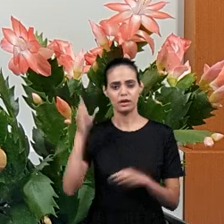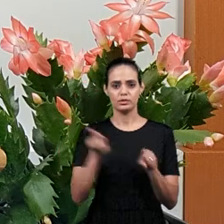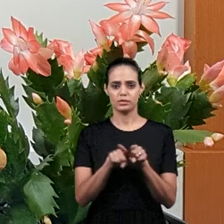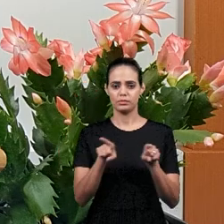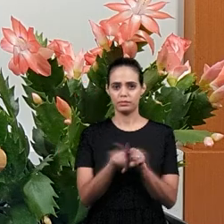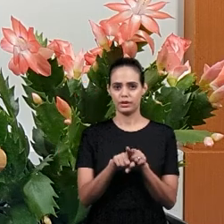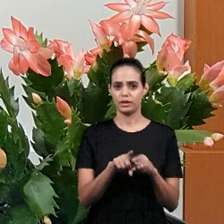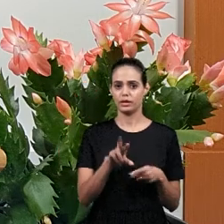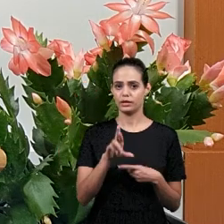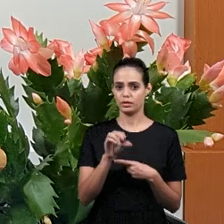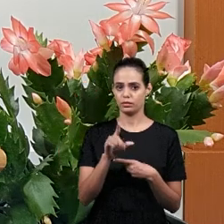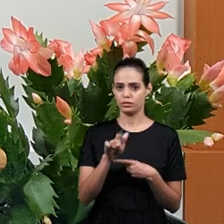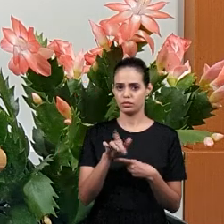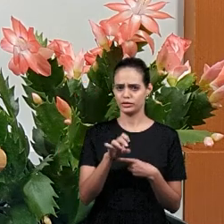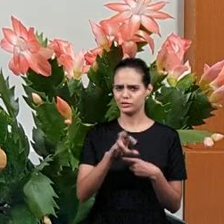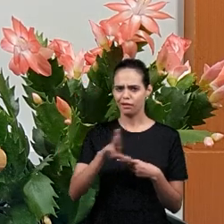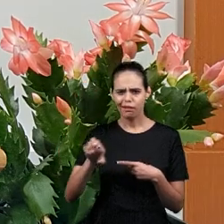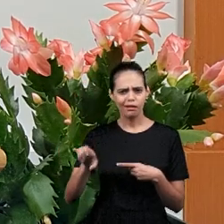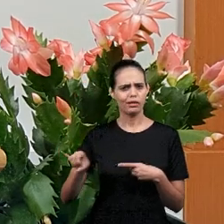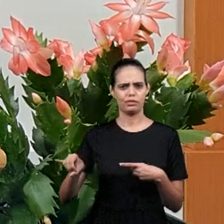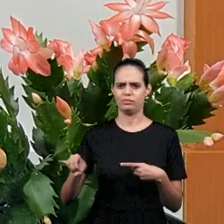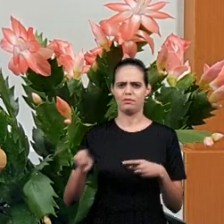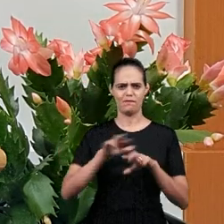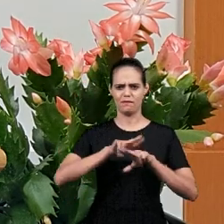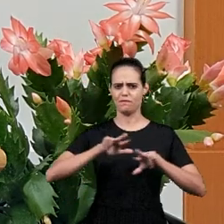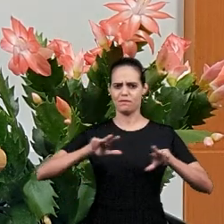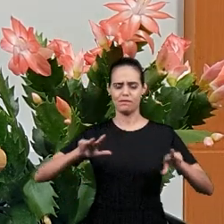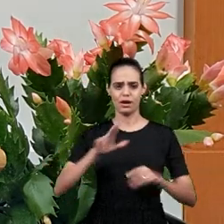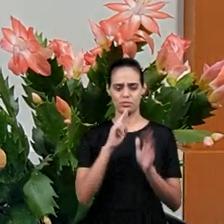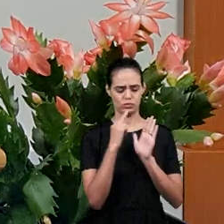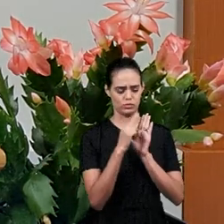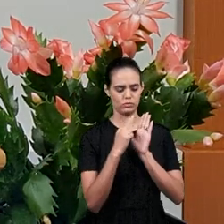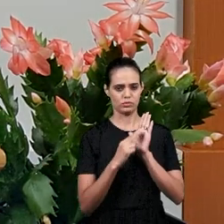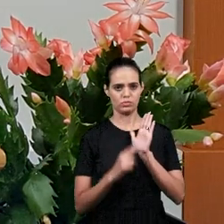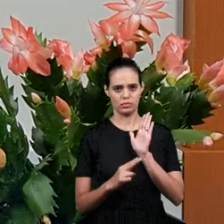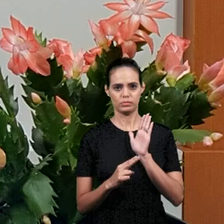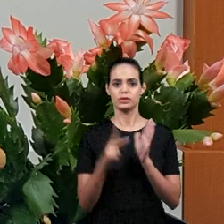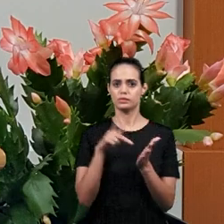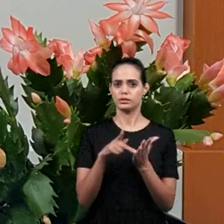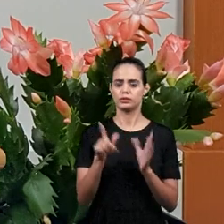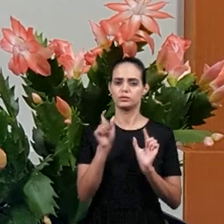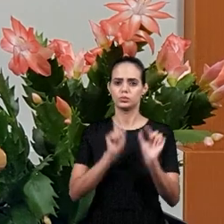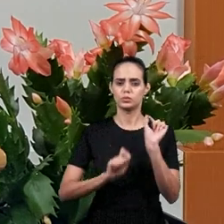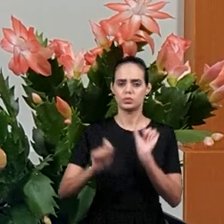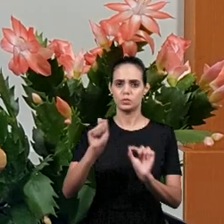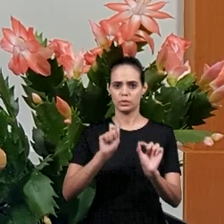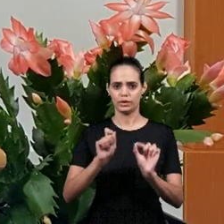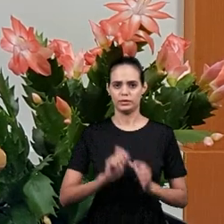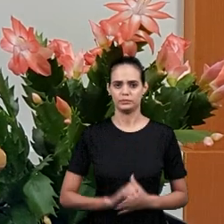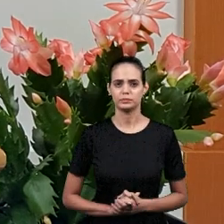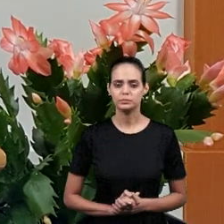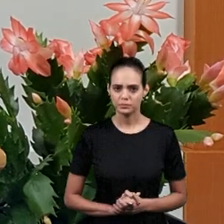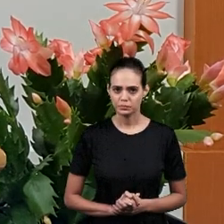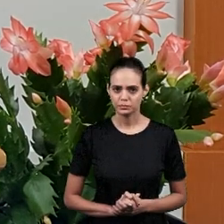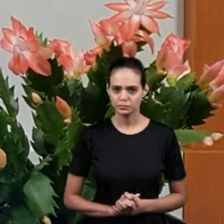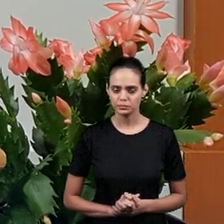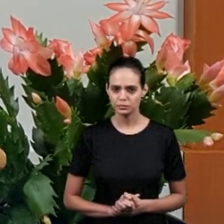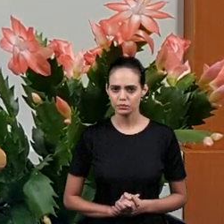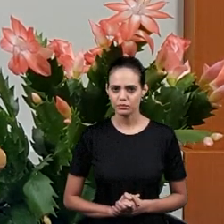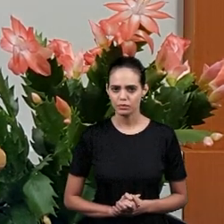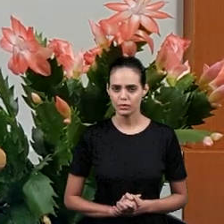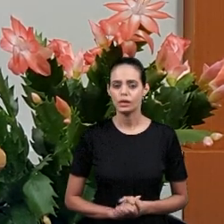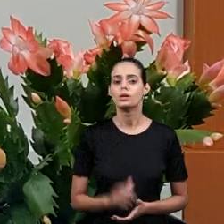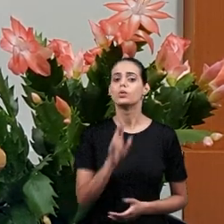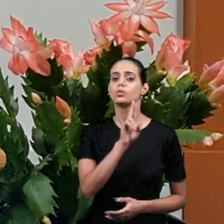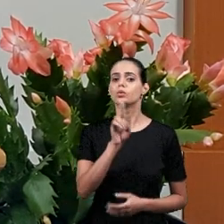la vérité, c'est le suivant. Le nom des vaillants, c'est Joseph Bassebet. La figure de Joseph Bassebet, c'est la